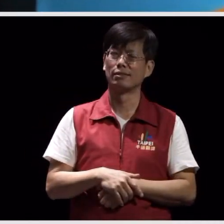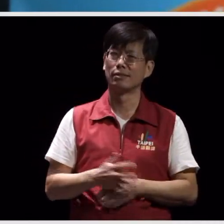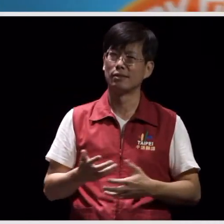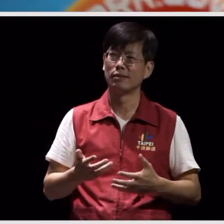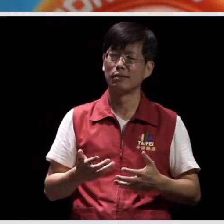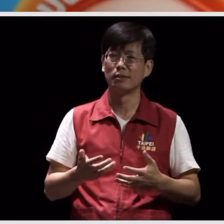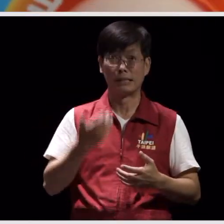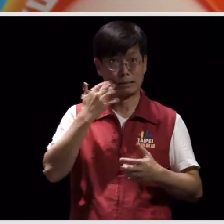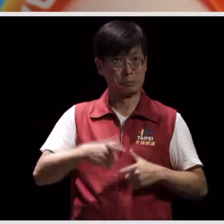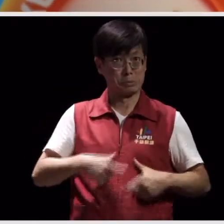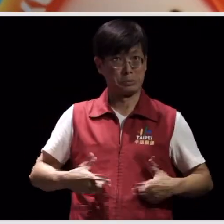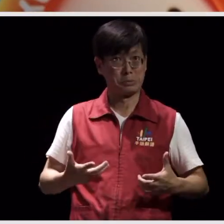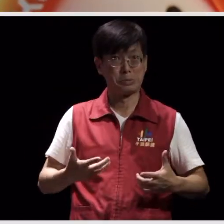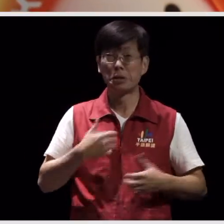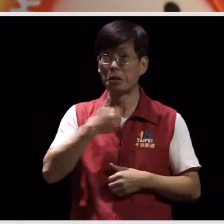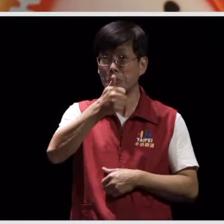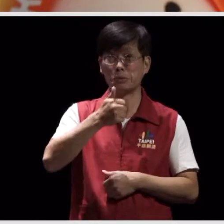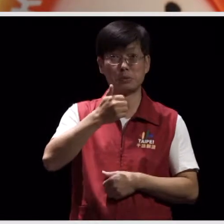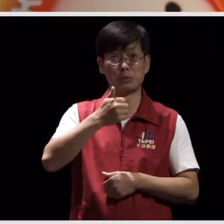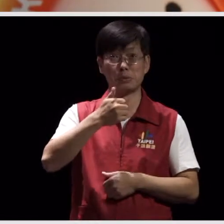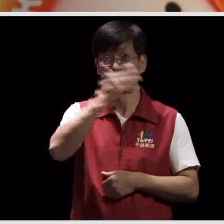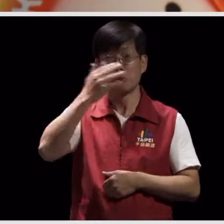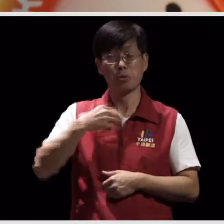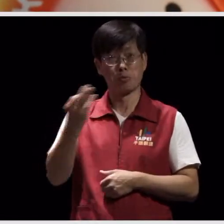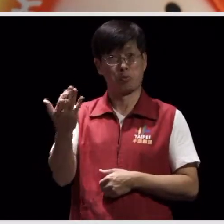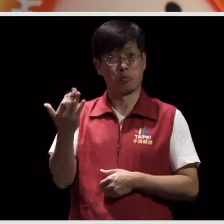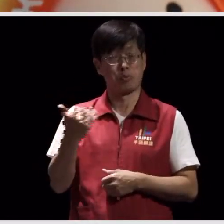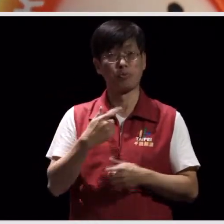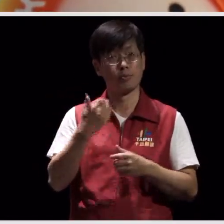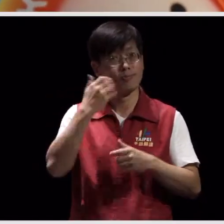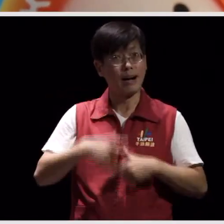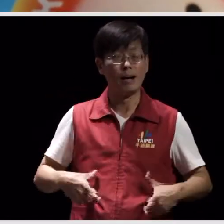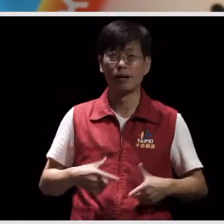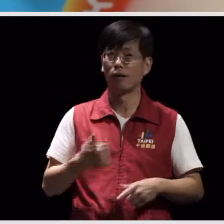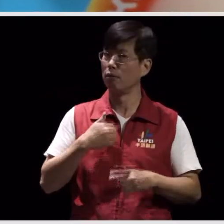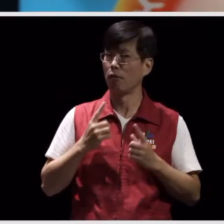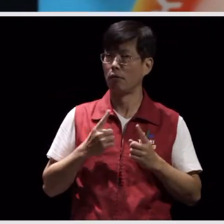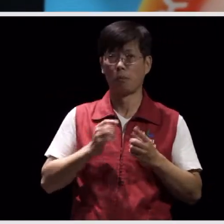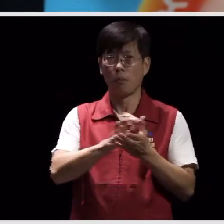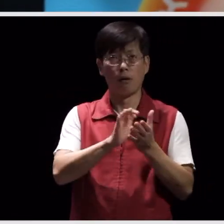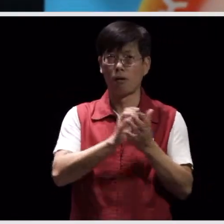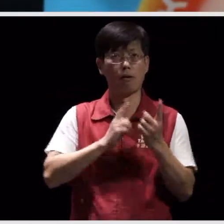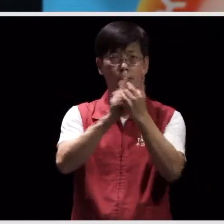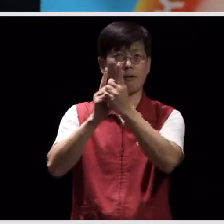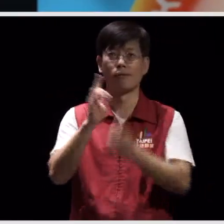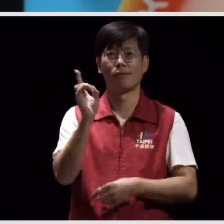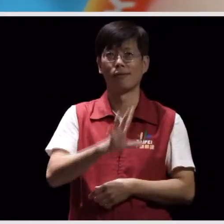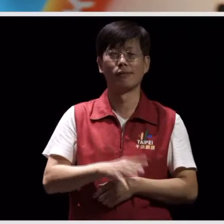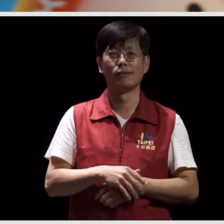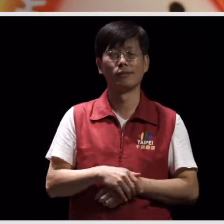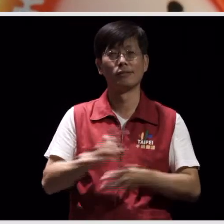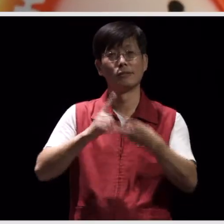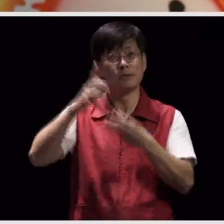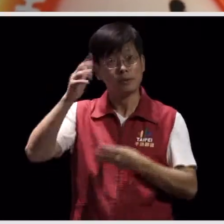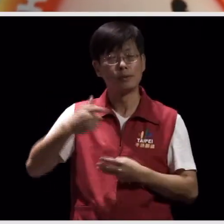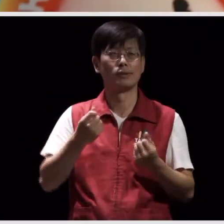对，谁可以这么大胆？你想要去旅行，然后你还跟主管要旅费的？对，台湾我至少我没有朋友敢这么大胆的。然后主管当然就把